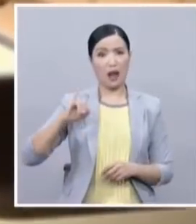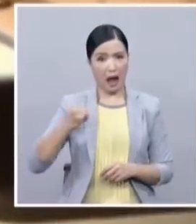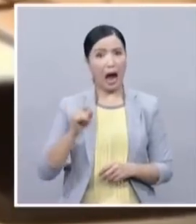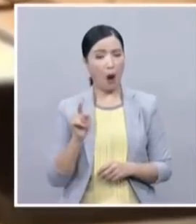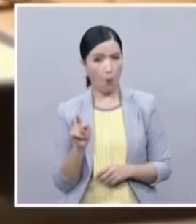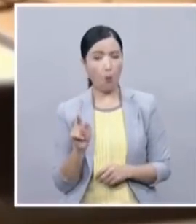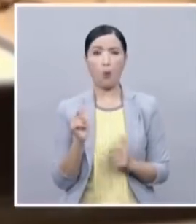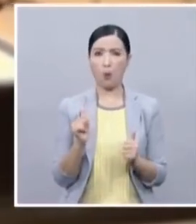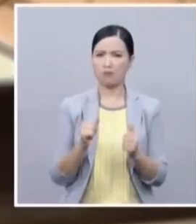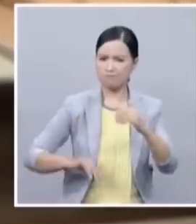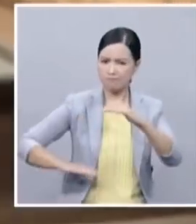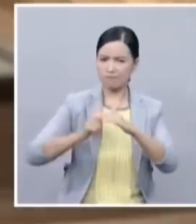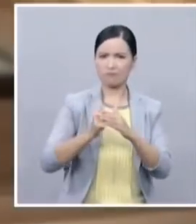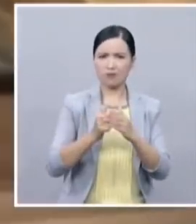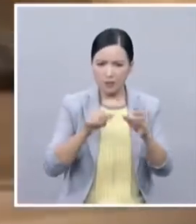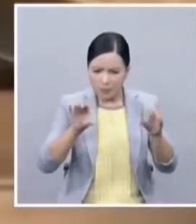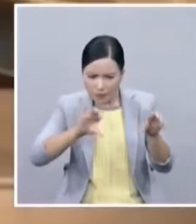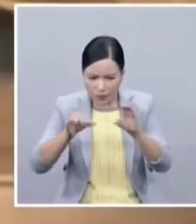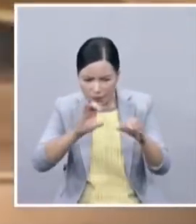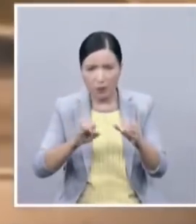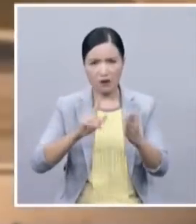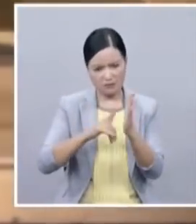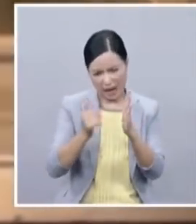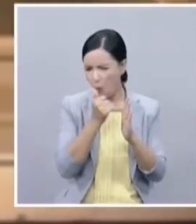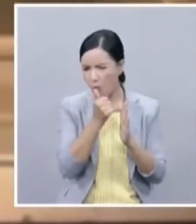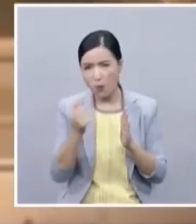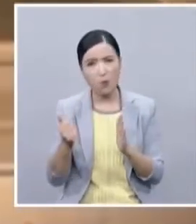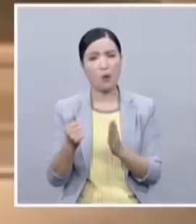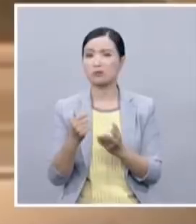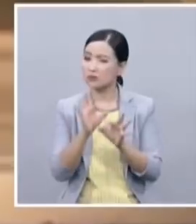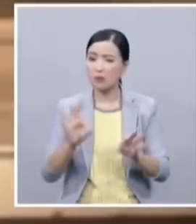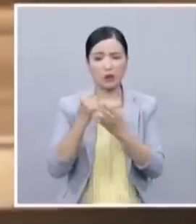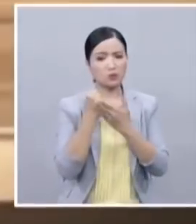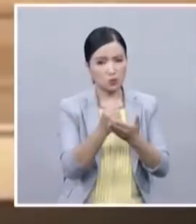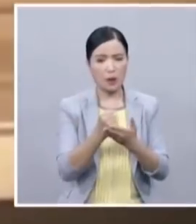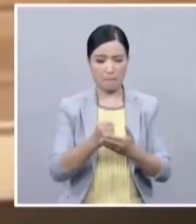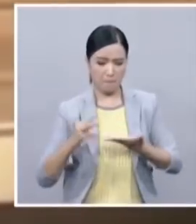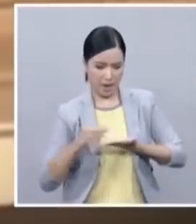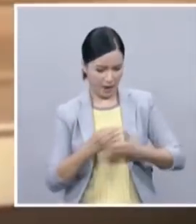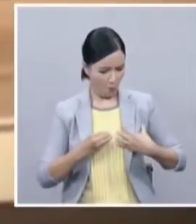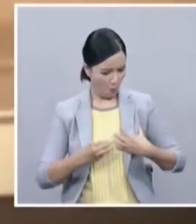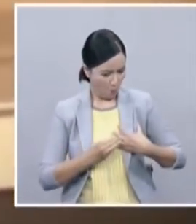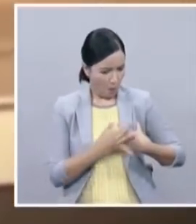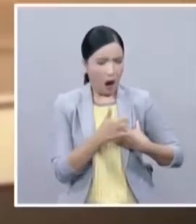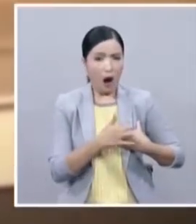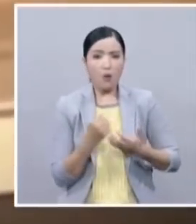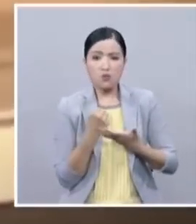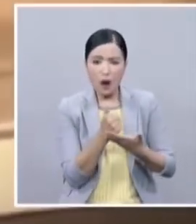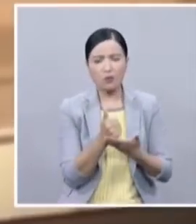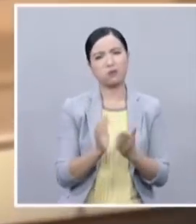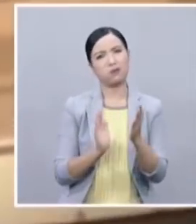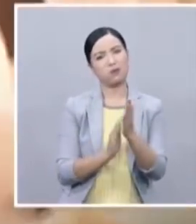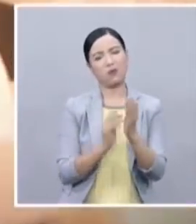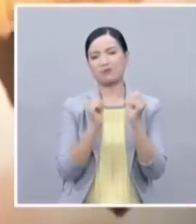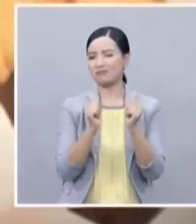ความสำเร็จในการพัฒนายาชีววัตถุที่มีบทบาทสำคัญในการบำบัดรักษาโรคมะเร็งเต้านมก็ถือเป็นเรื่องน่ายินดีนะครับเป็นอย่